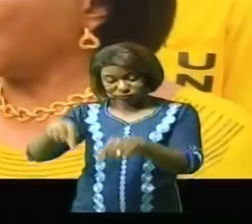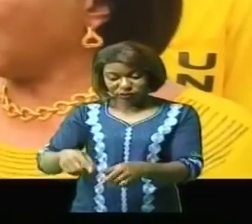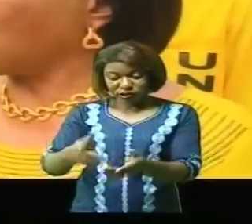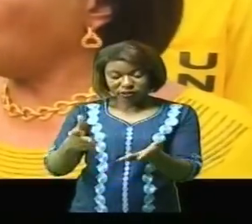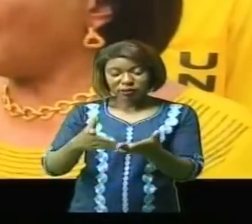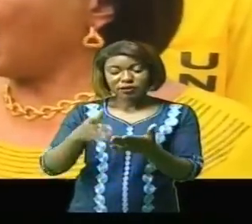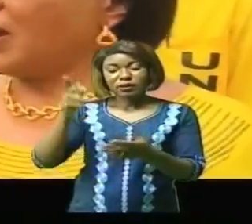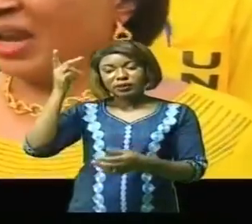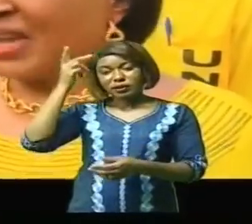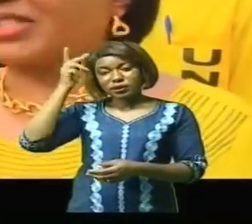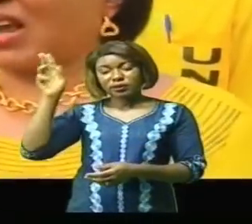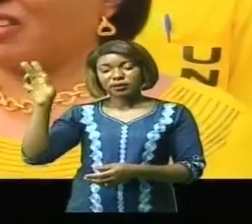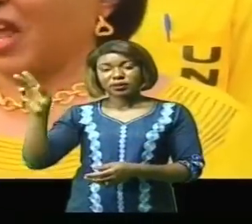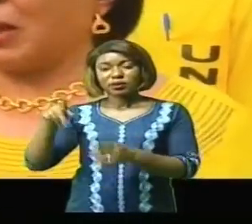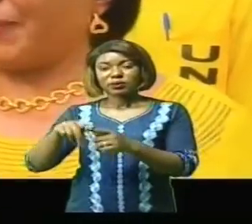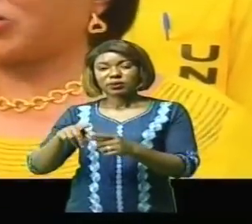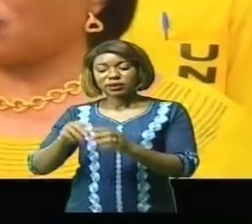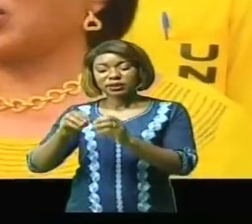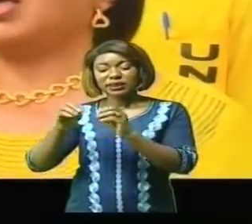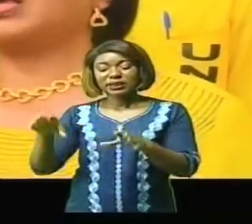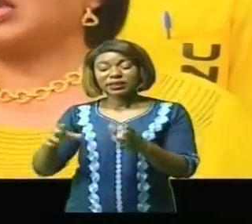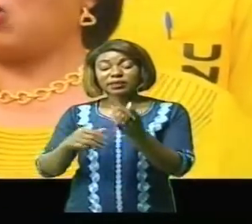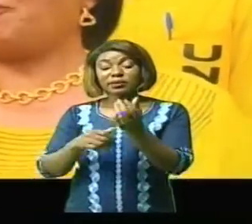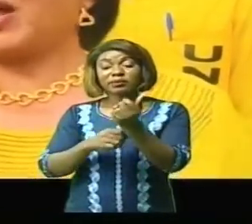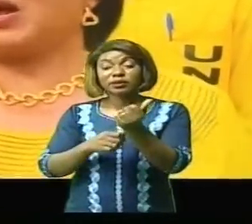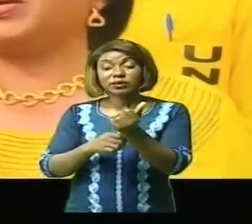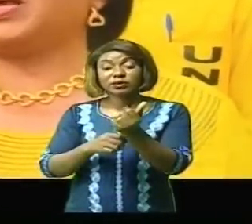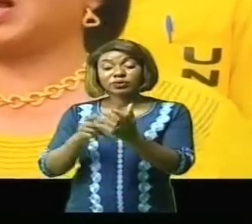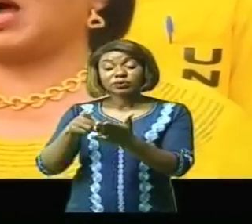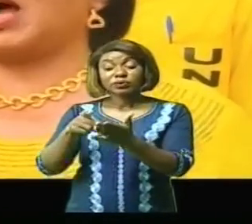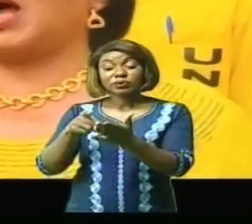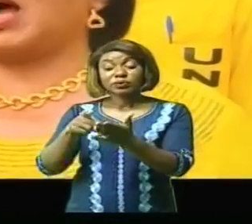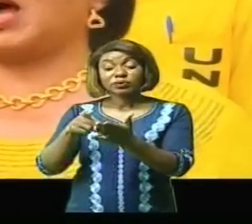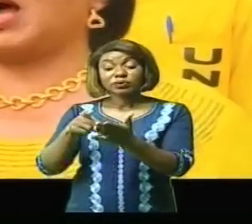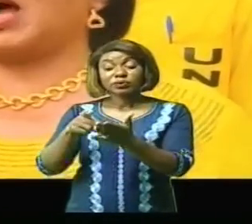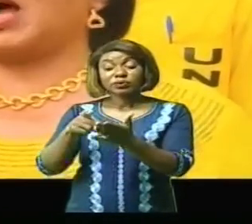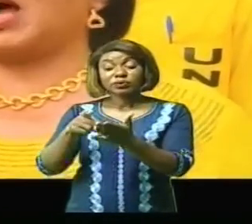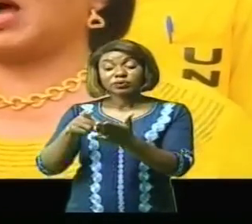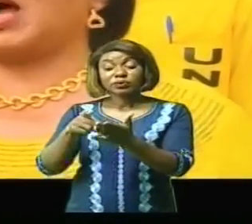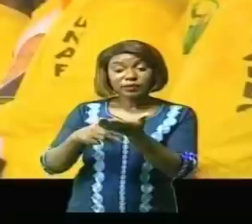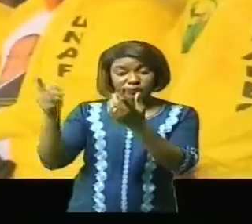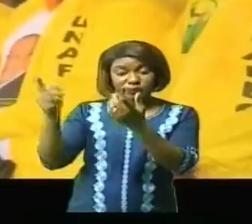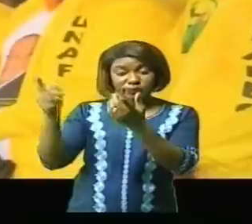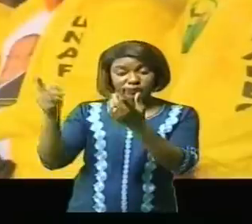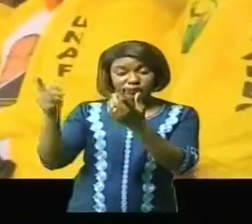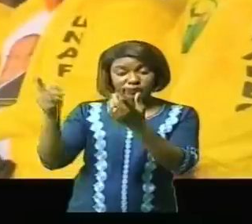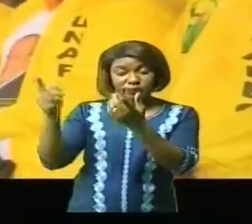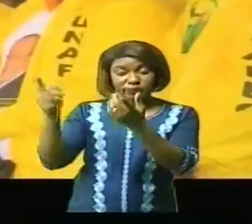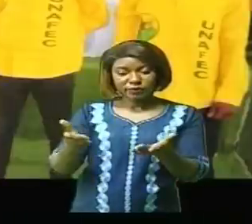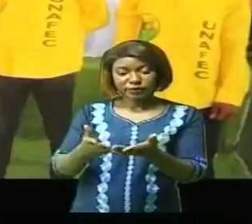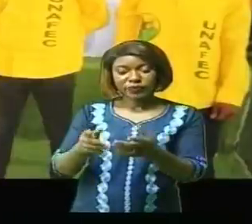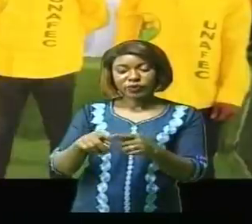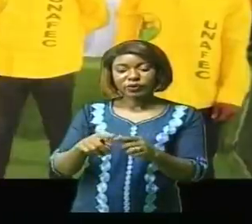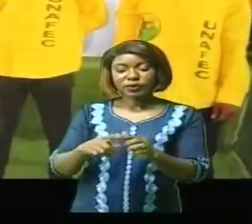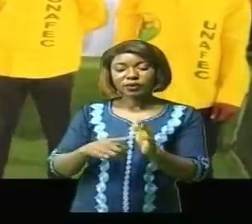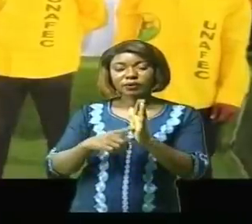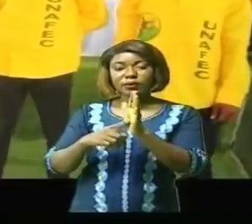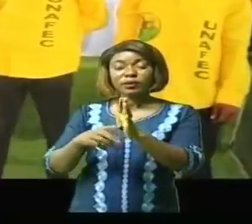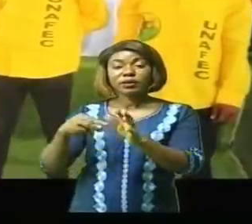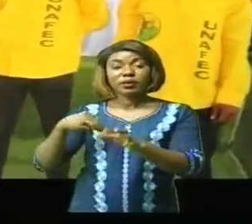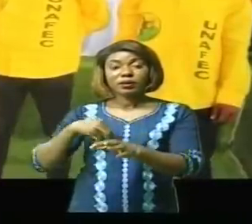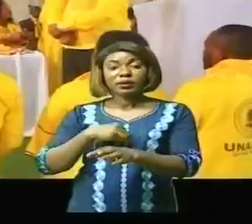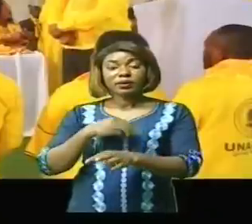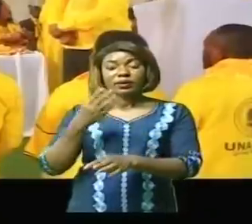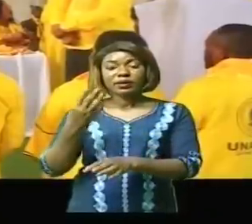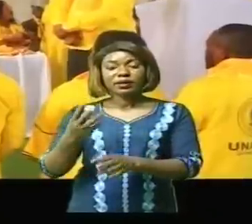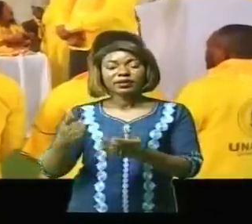aviez derrière nous là-bas une cinquantaine de personnes qui ont payé les billets de leur poche. La présentation de nouveaux membres des quatre districts